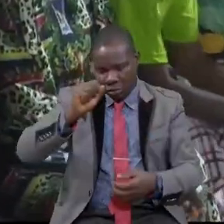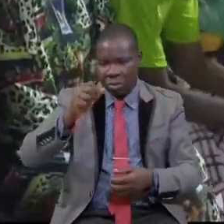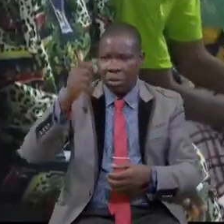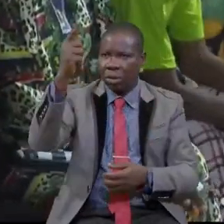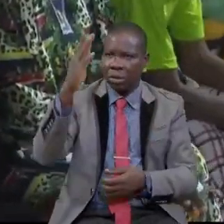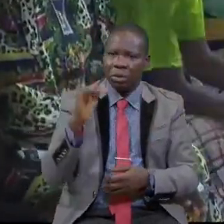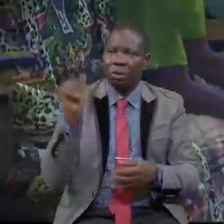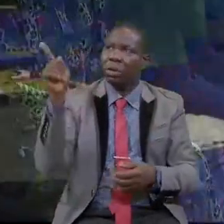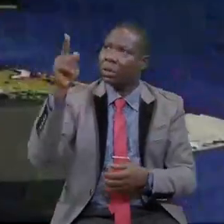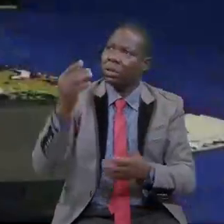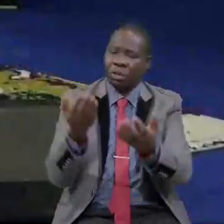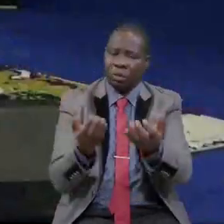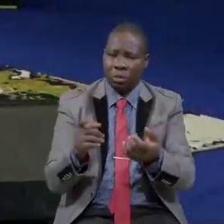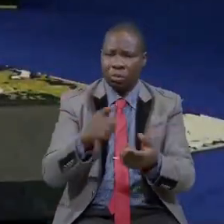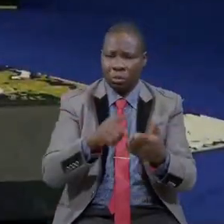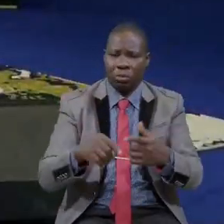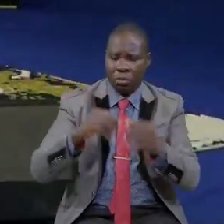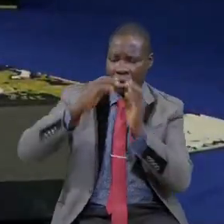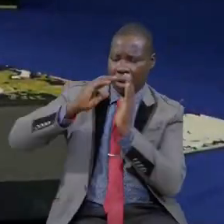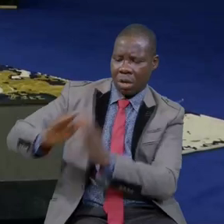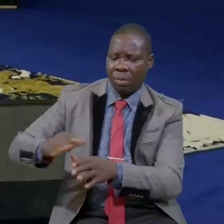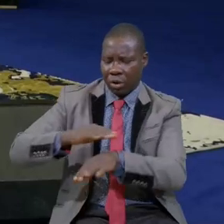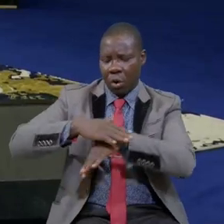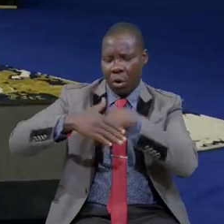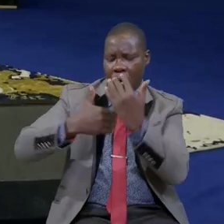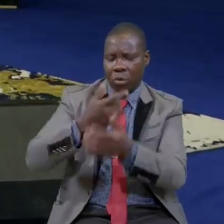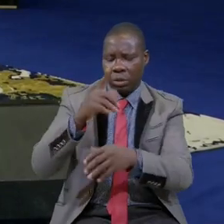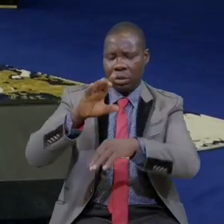Il veut que tu abandonnes toute la culture